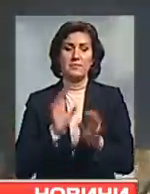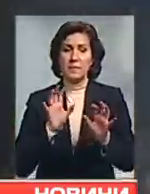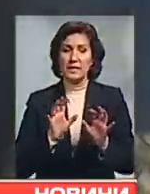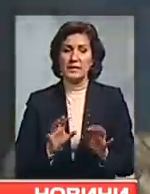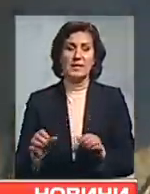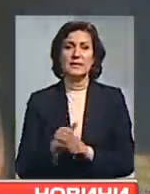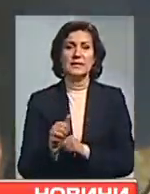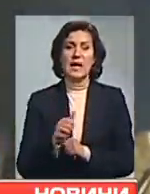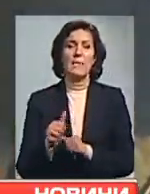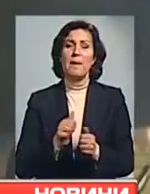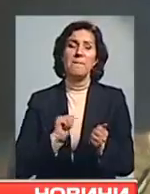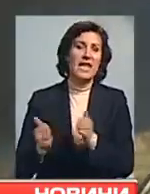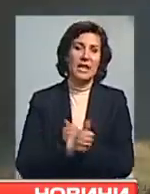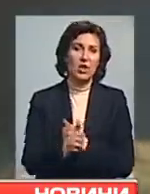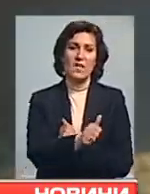принципі, найбільша передова,